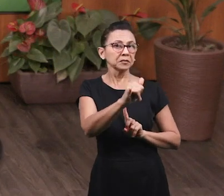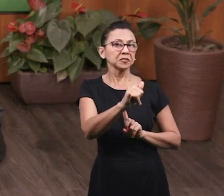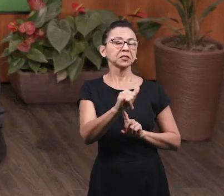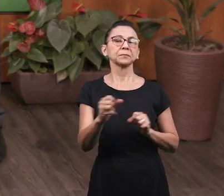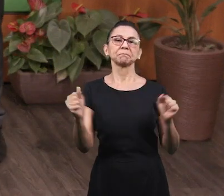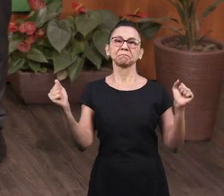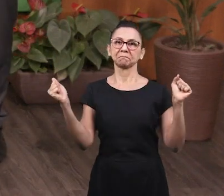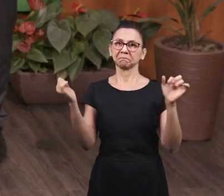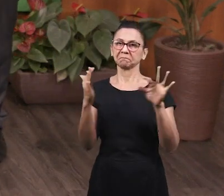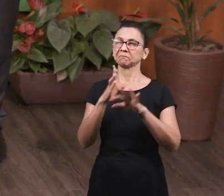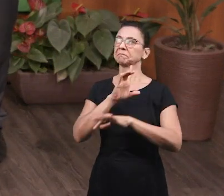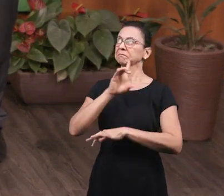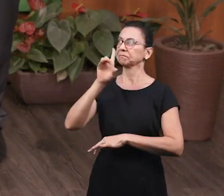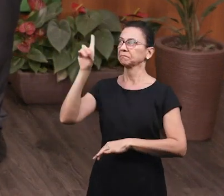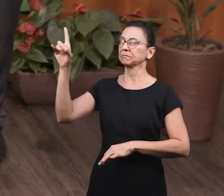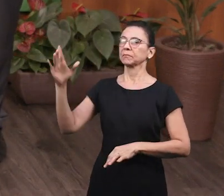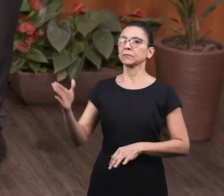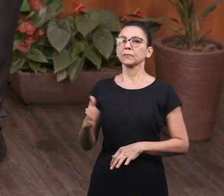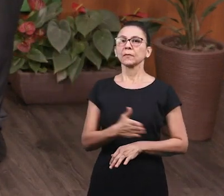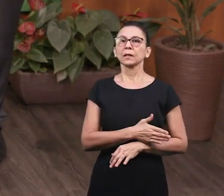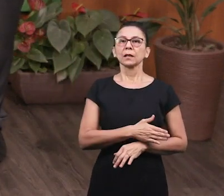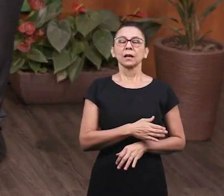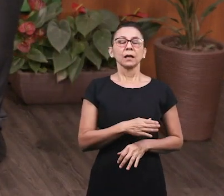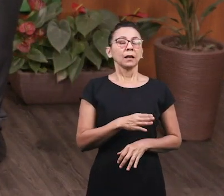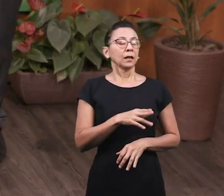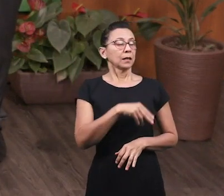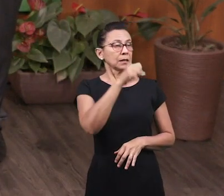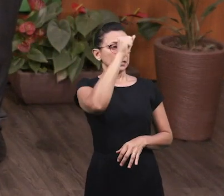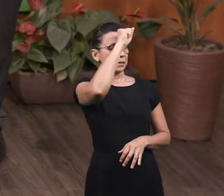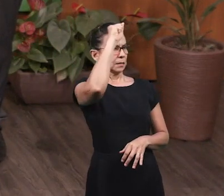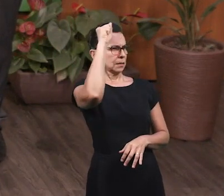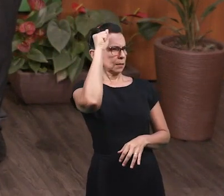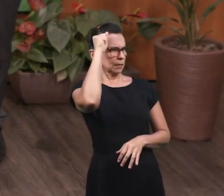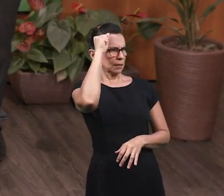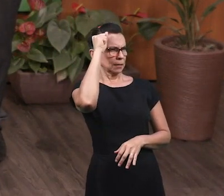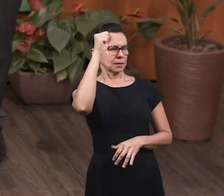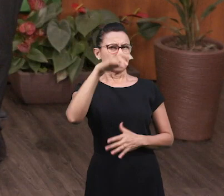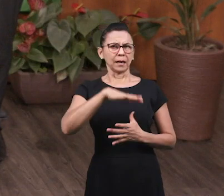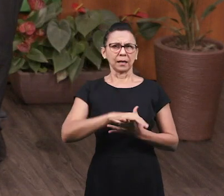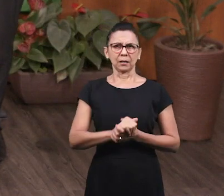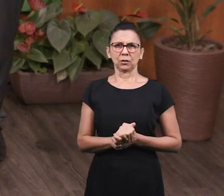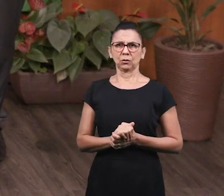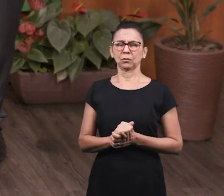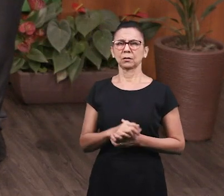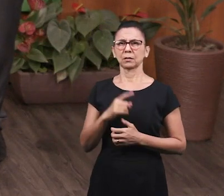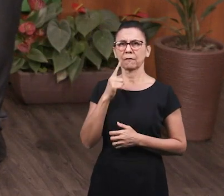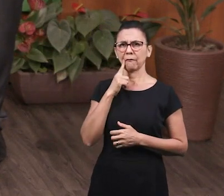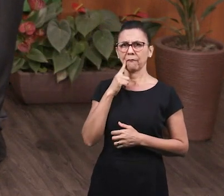prophétiques. Gloire au nom du Seigneur. En vérité, Sergio, depuis